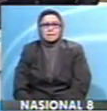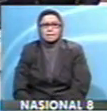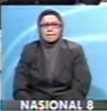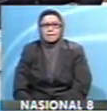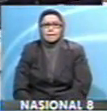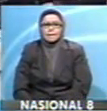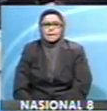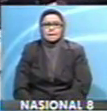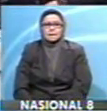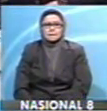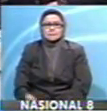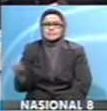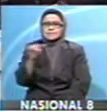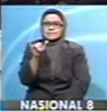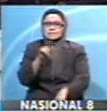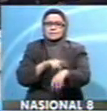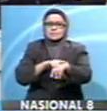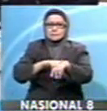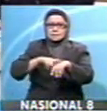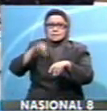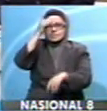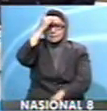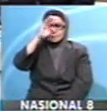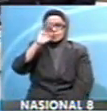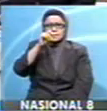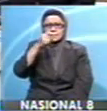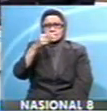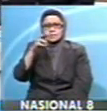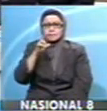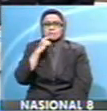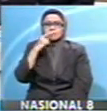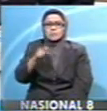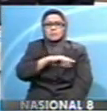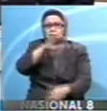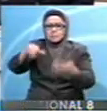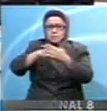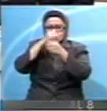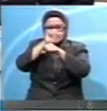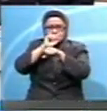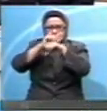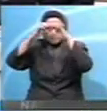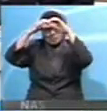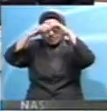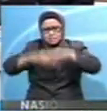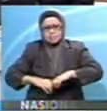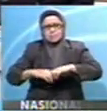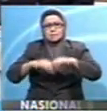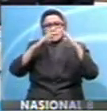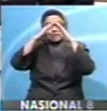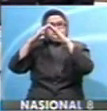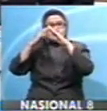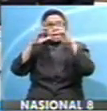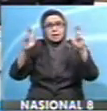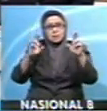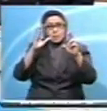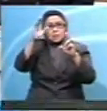ditetapkan Dalam pada itu Datuk Seri Ahmad basah memaklumkan semua kerja merobohkan bangunan lama Kompleks pekan Rabu di alostar dijangka siap